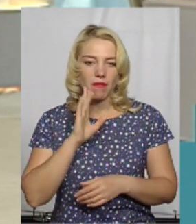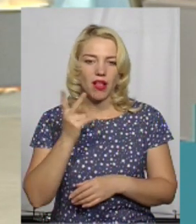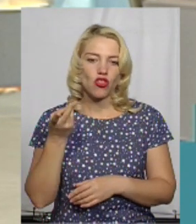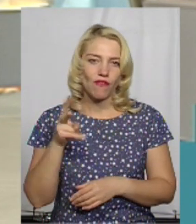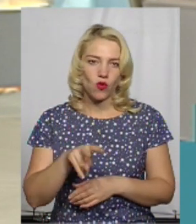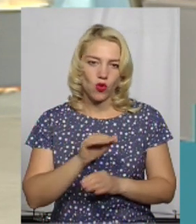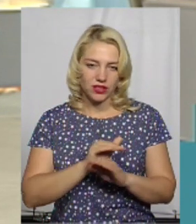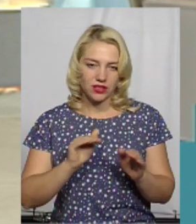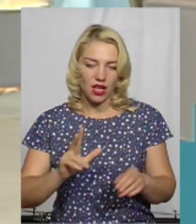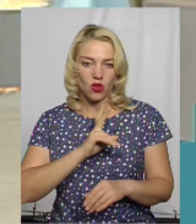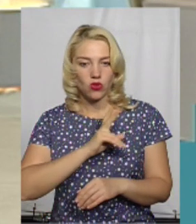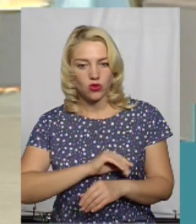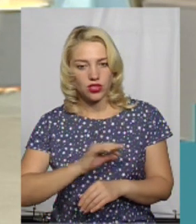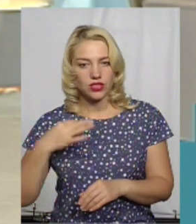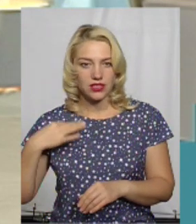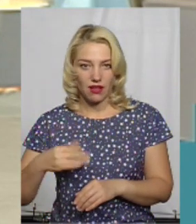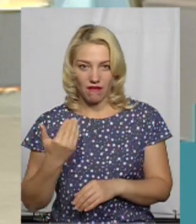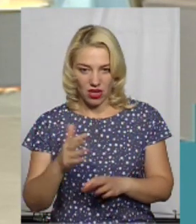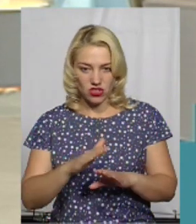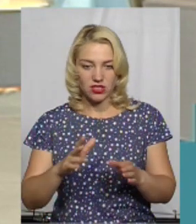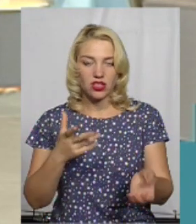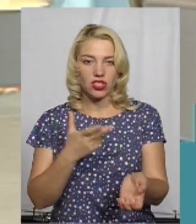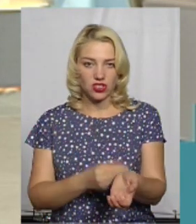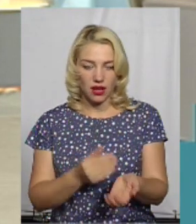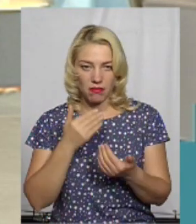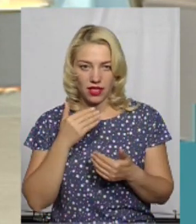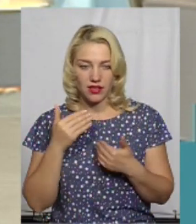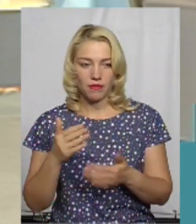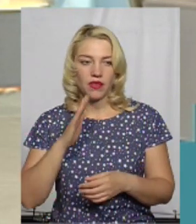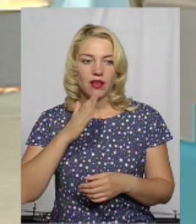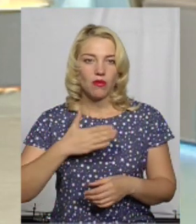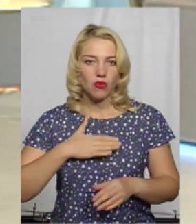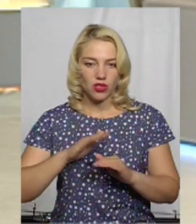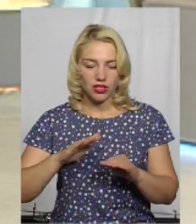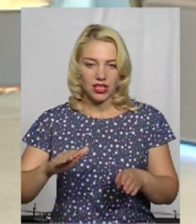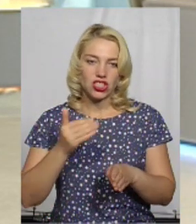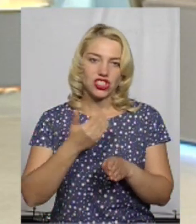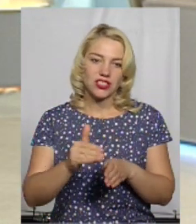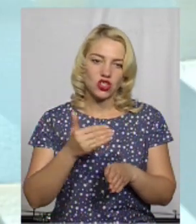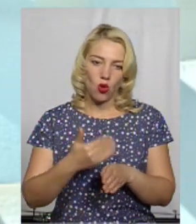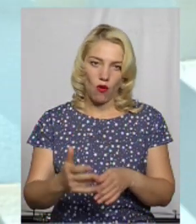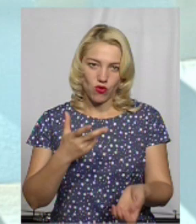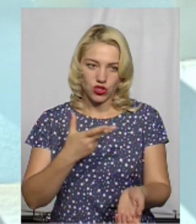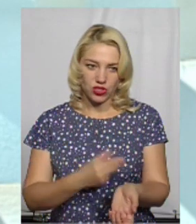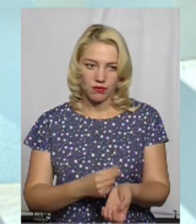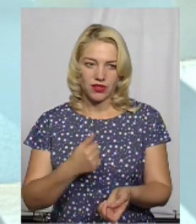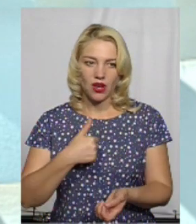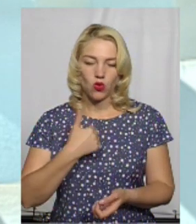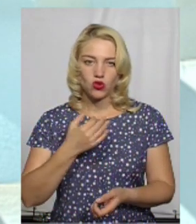2 дітей, доньки та синочки. Ваші діти щеплені? Мої діти частково щеплені. Я хочу зазначити,